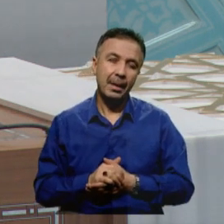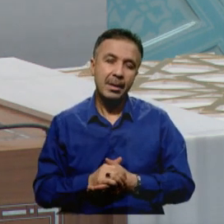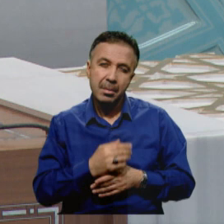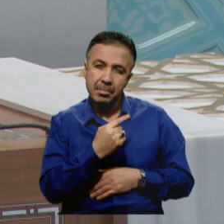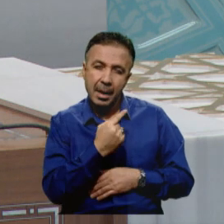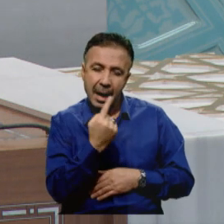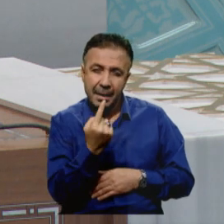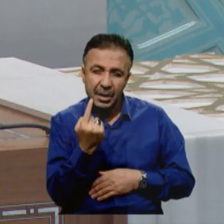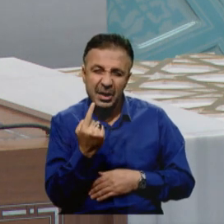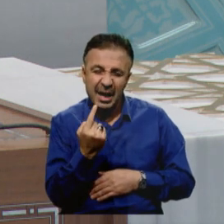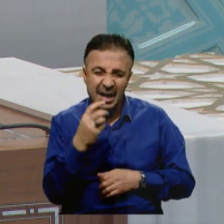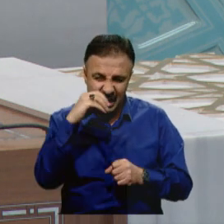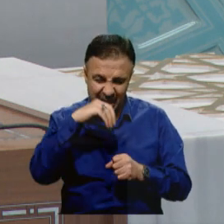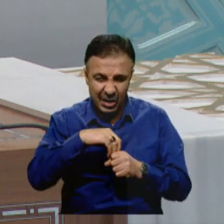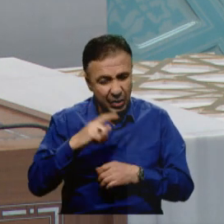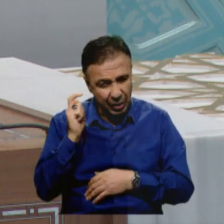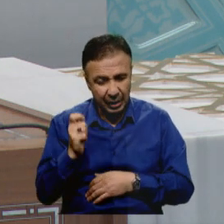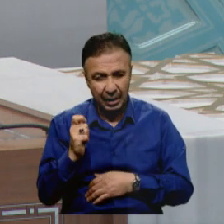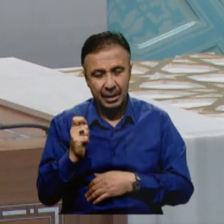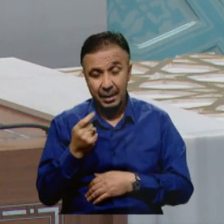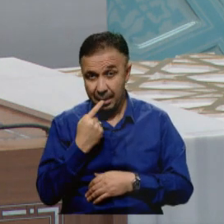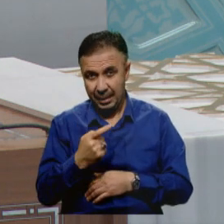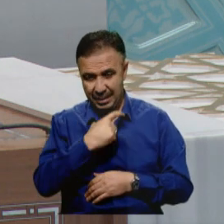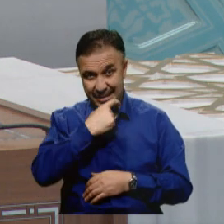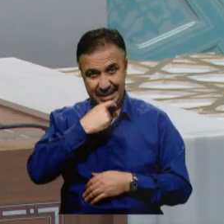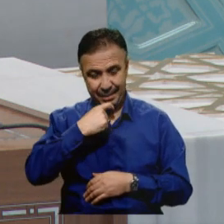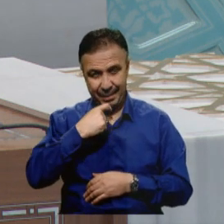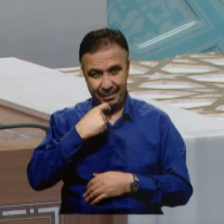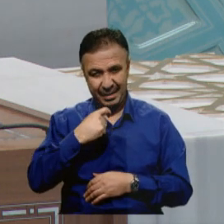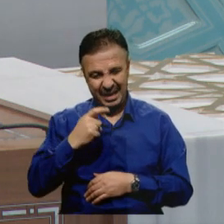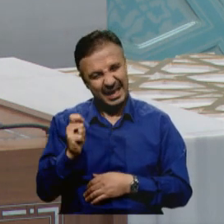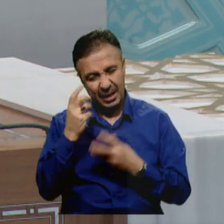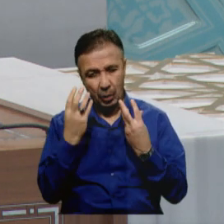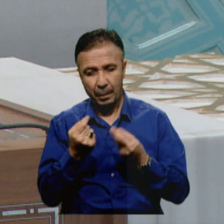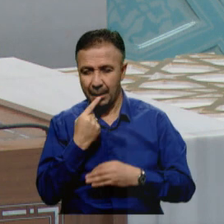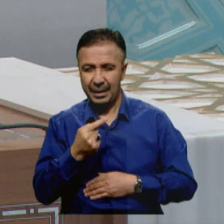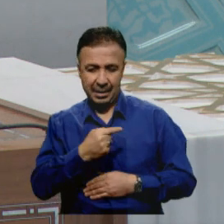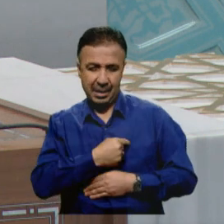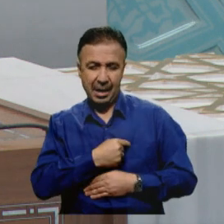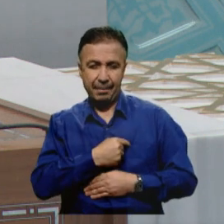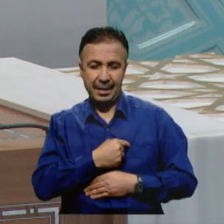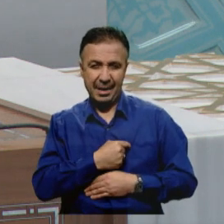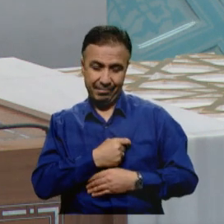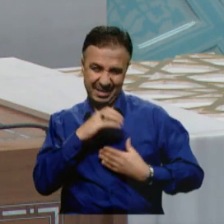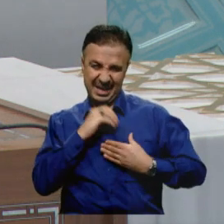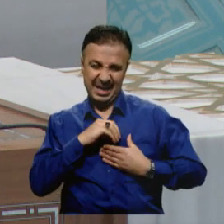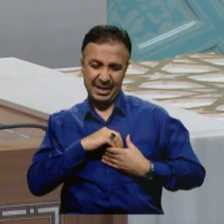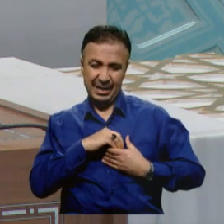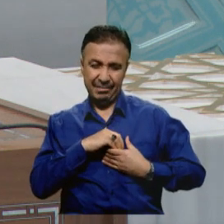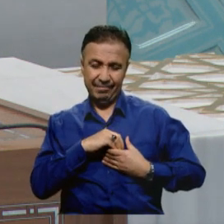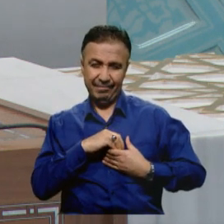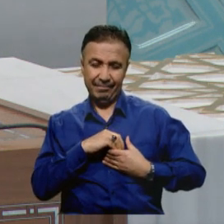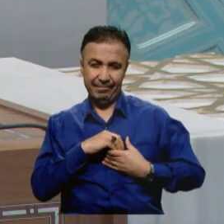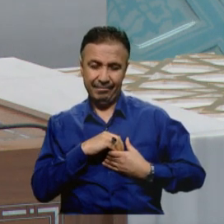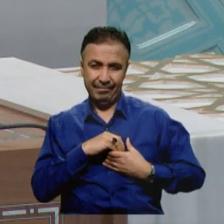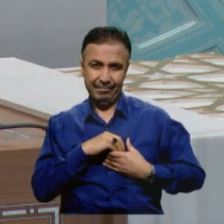şeyin içi, merkezi, aslı, orijinali demektir. İşte canı gönülden, kalpten, yürekten gibi ifadeler kullanırız.